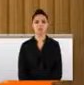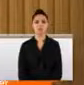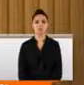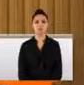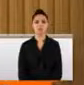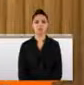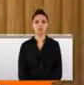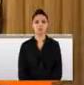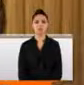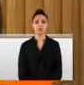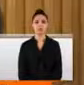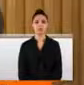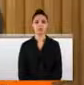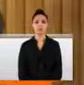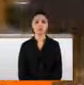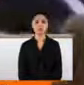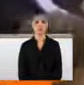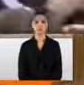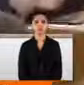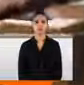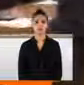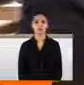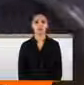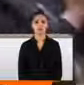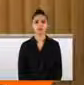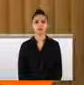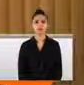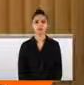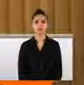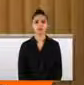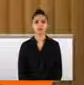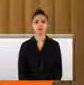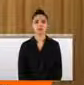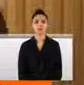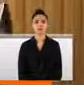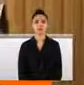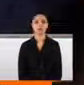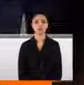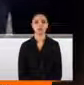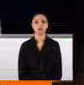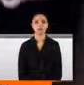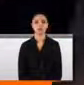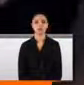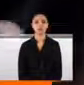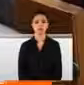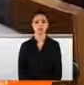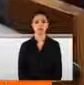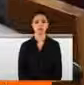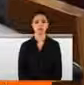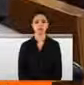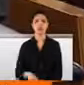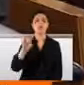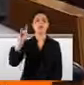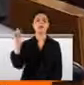Gerçek milliyetçi, gerçek vatansever, gerçek ülkesever. İnsanlığı seven biziz.